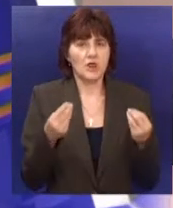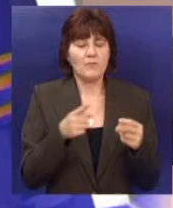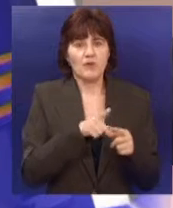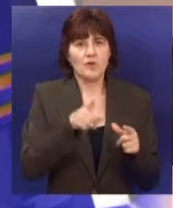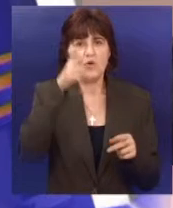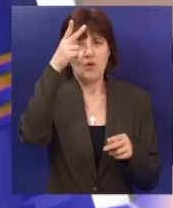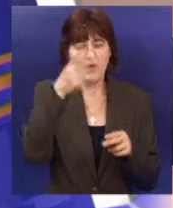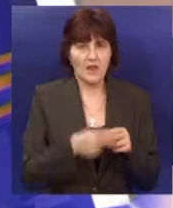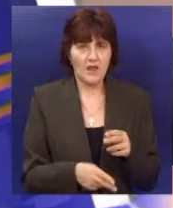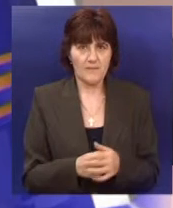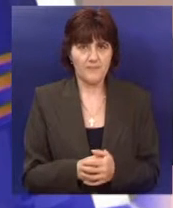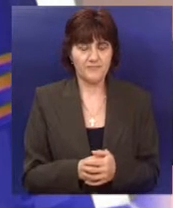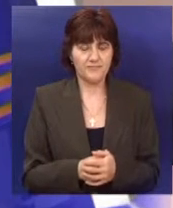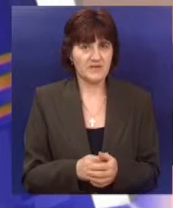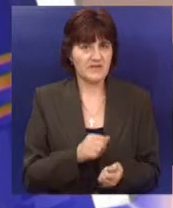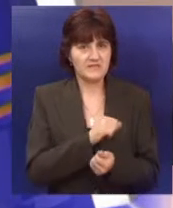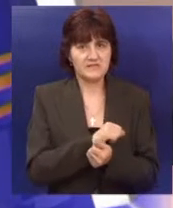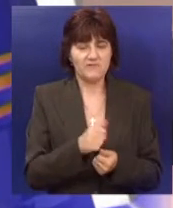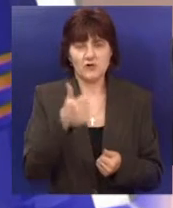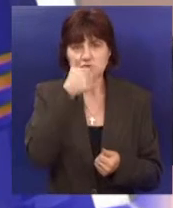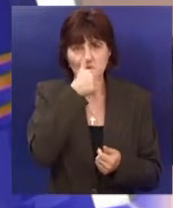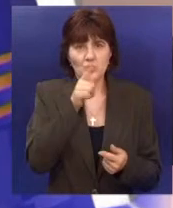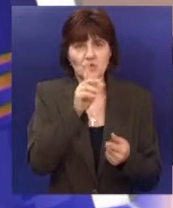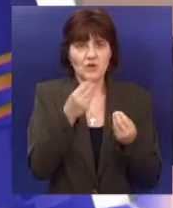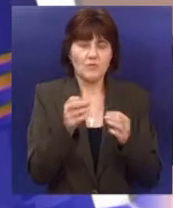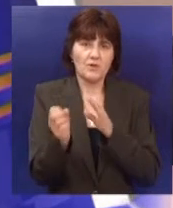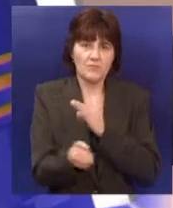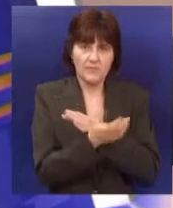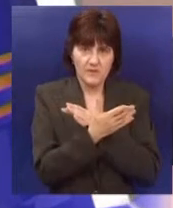istraju i izdrže do kraja. Odbacujemo sve što je štetno,